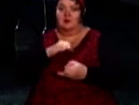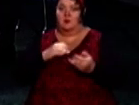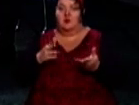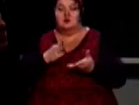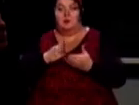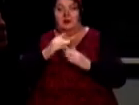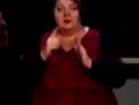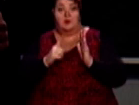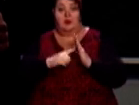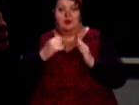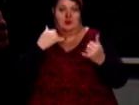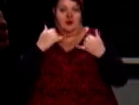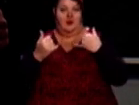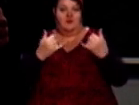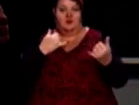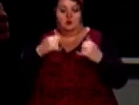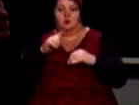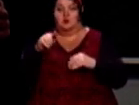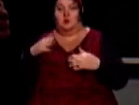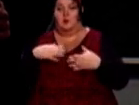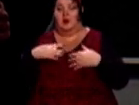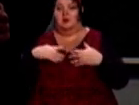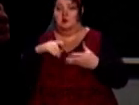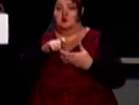запитання, телефонуйте. Номер нашої студії